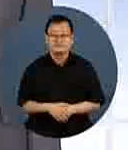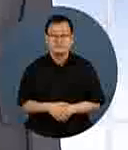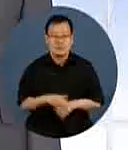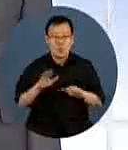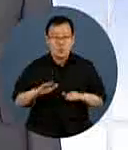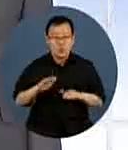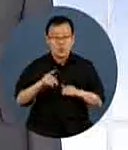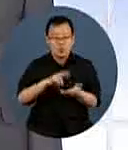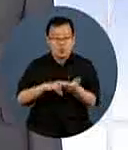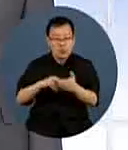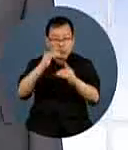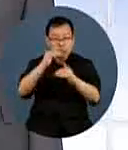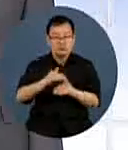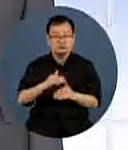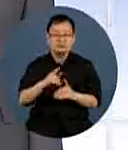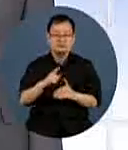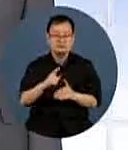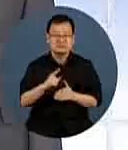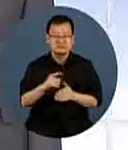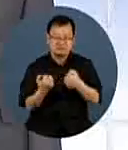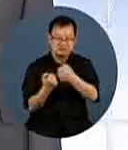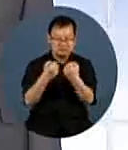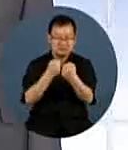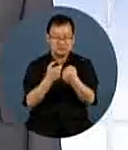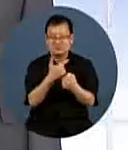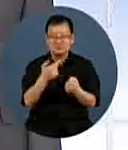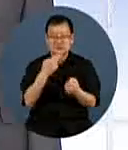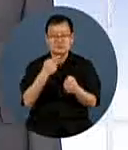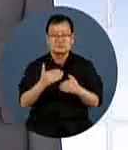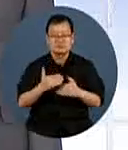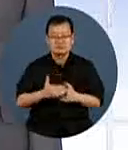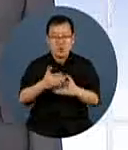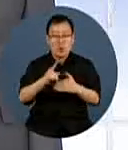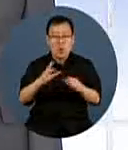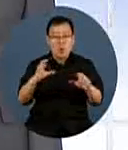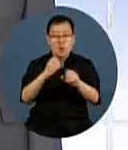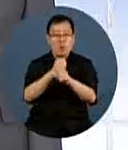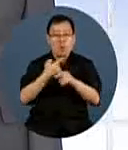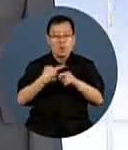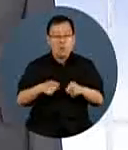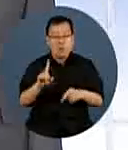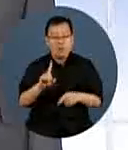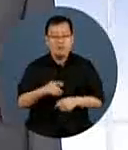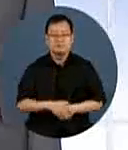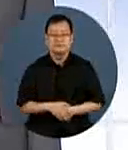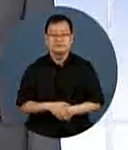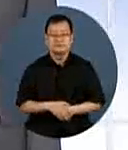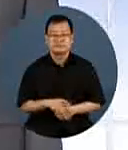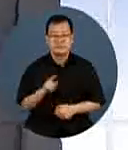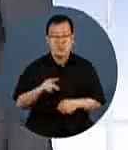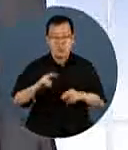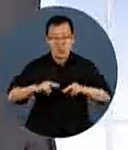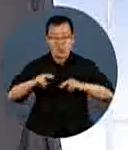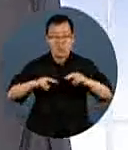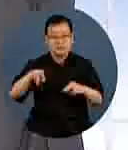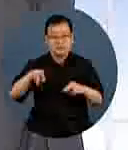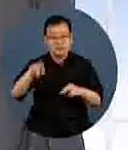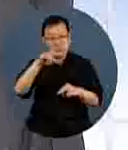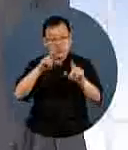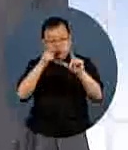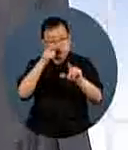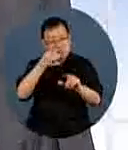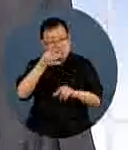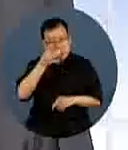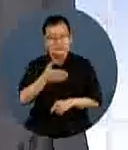오늘 바둑은요, 뭐, 잔잔하게 흘러가는 집바둑이었는데요, 네. 마지막 총평을 좀 해주시면요. 네. 오늘 바둑은 이제 판으로서 보여드려야 되는데, 네.